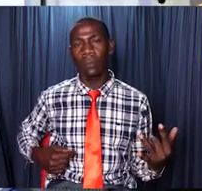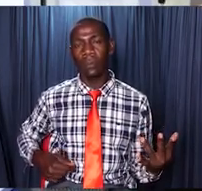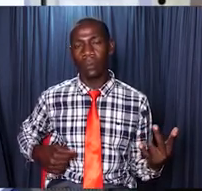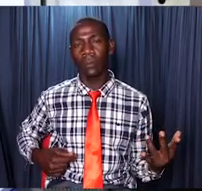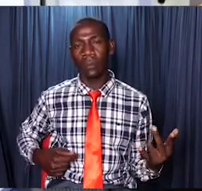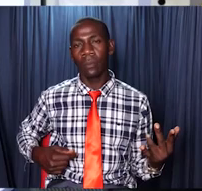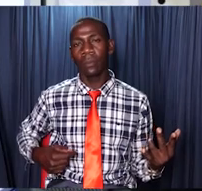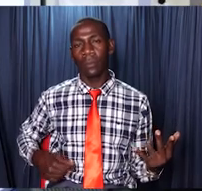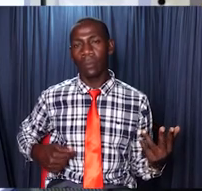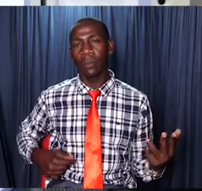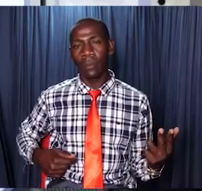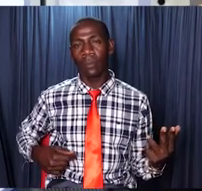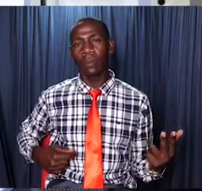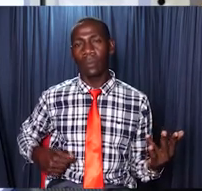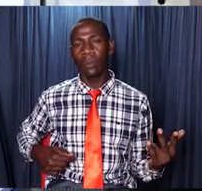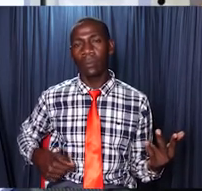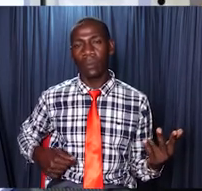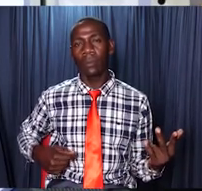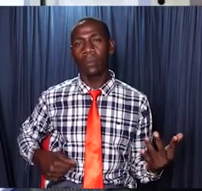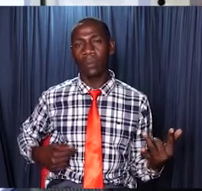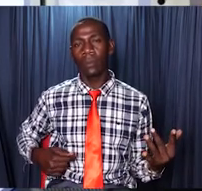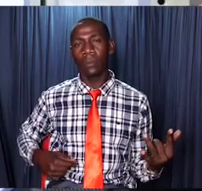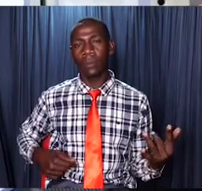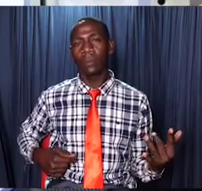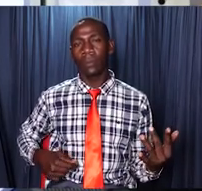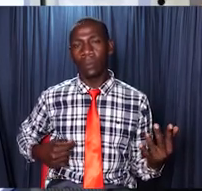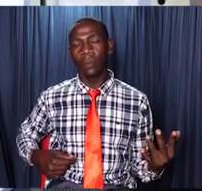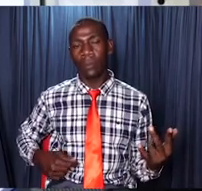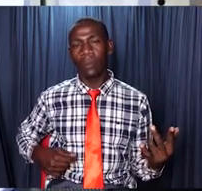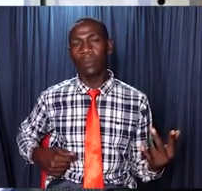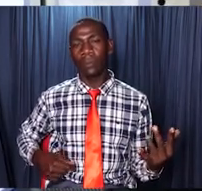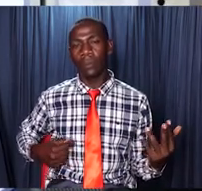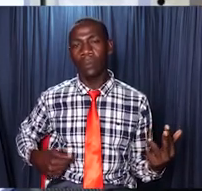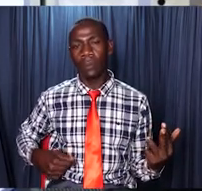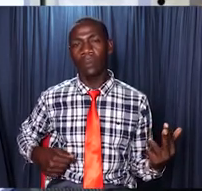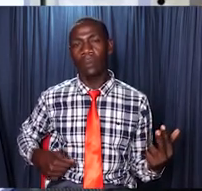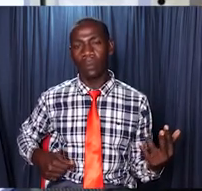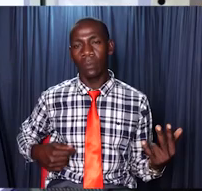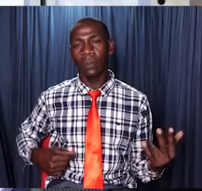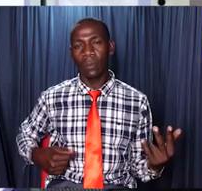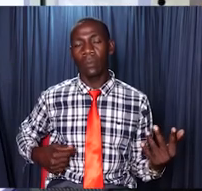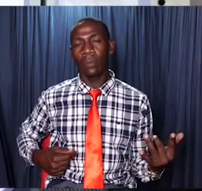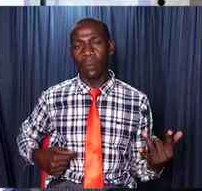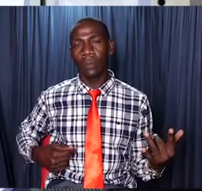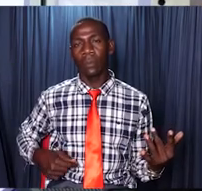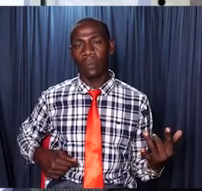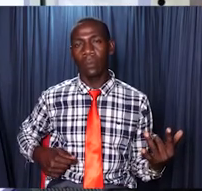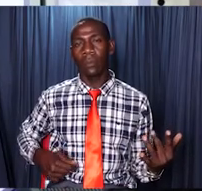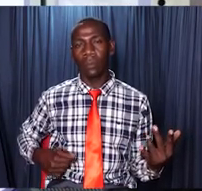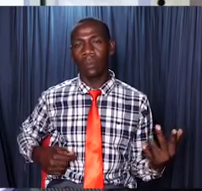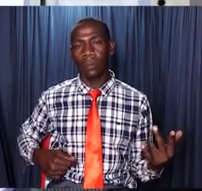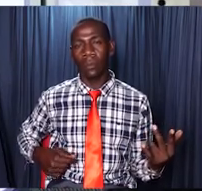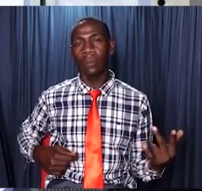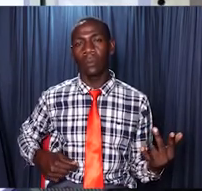kusikiza kuongozwa katika kuomba. Mimi na wewe tumekirimiwa. Furahia moyoni, furahia moyoni.